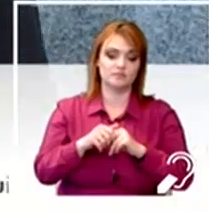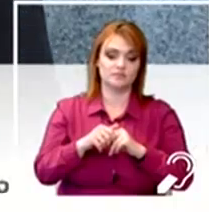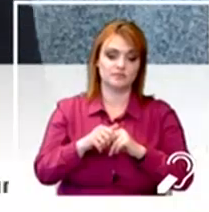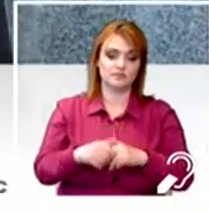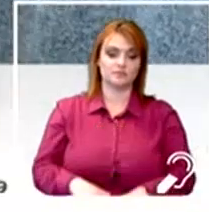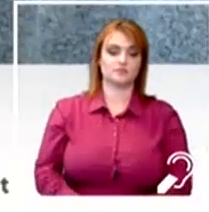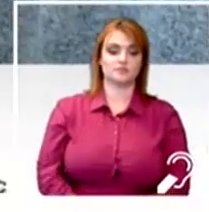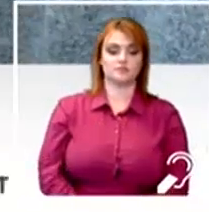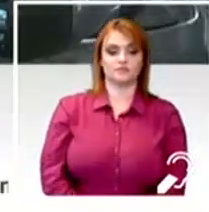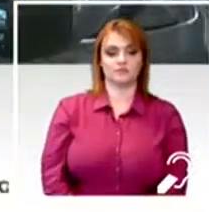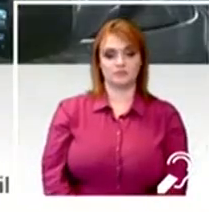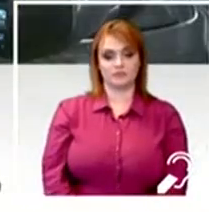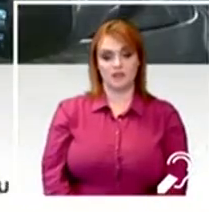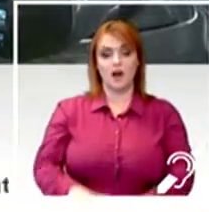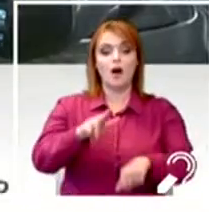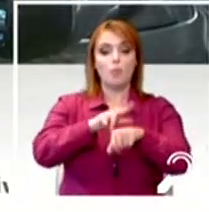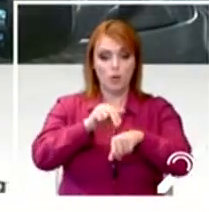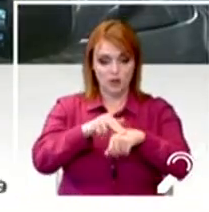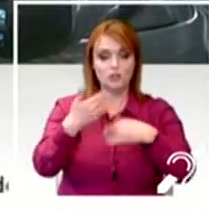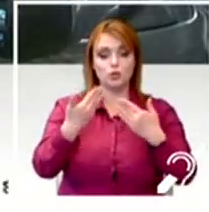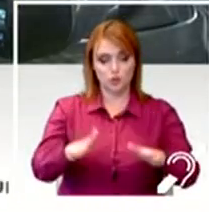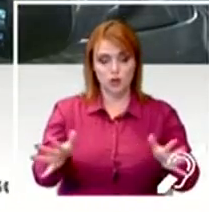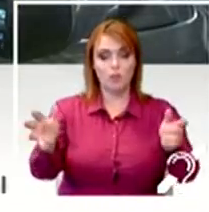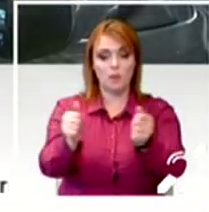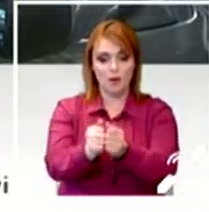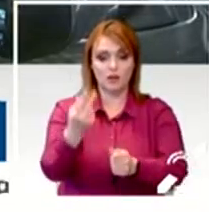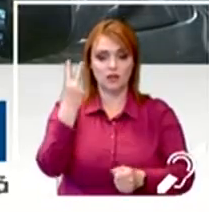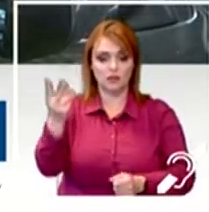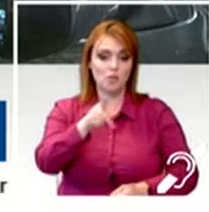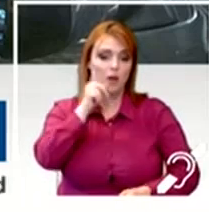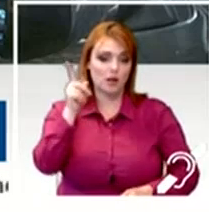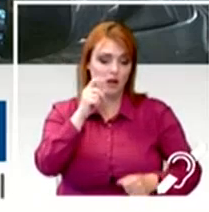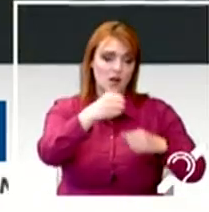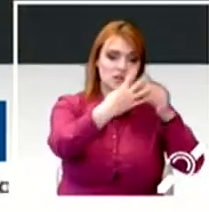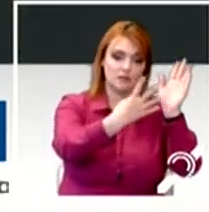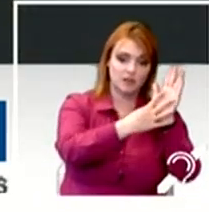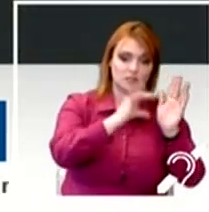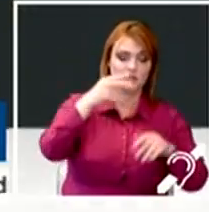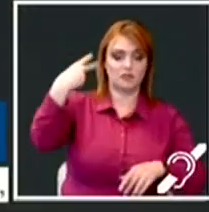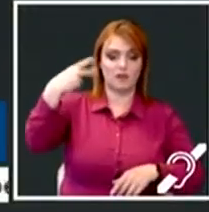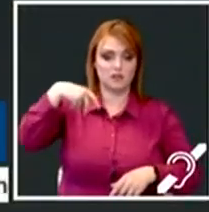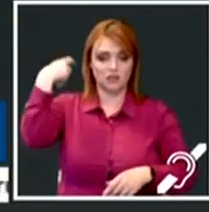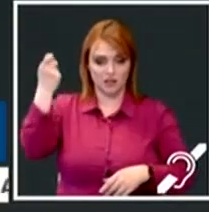știe ce a luat dintr-asta. Poliția a reținut doi tineri de 19 și 20 de ani. A fost